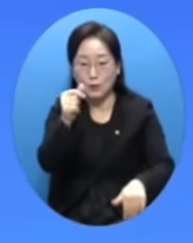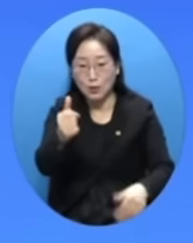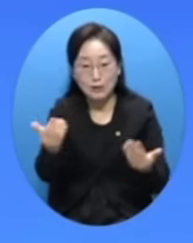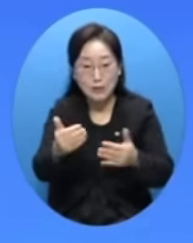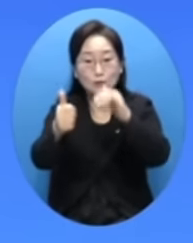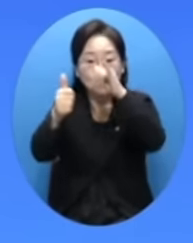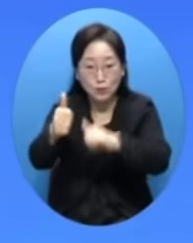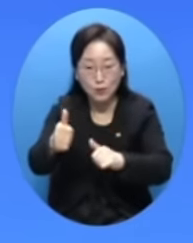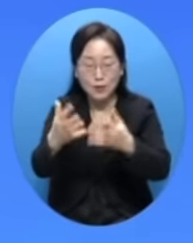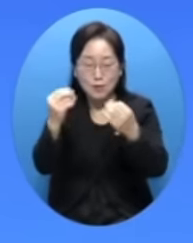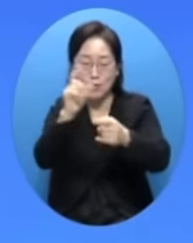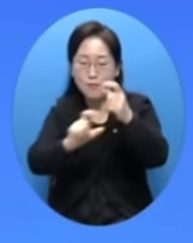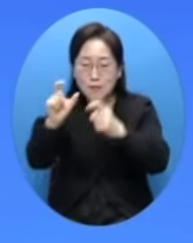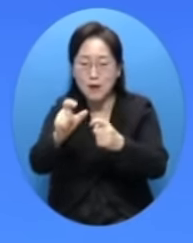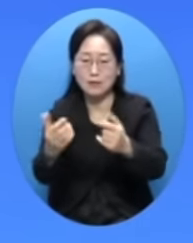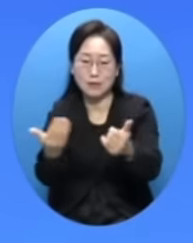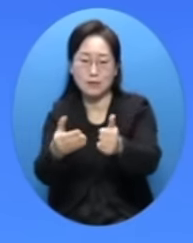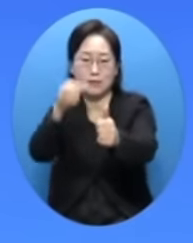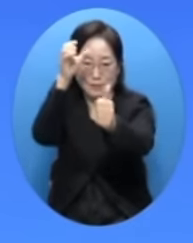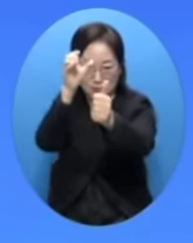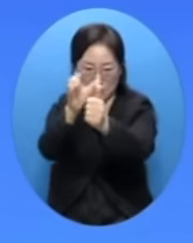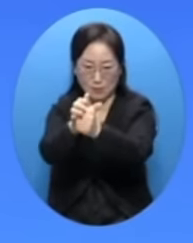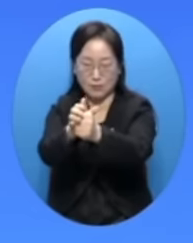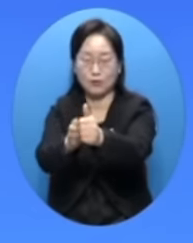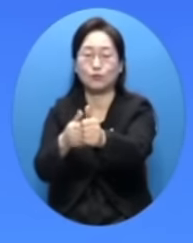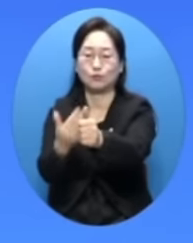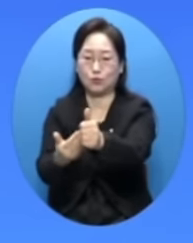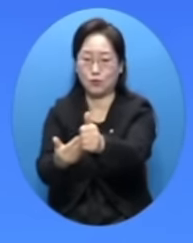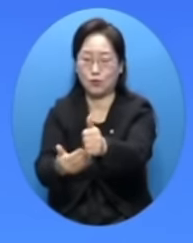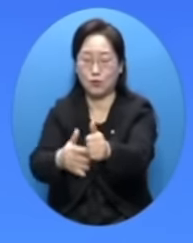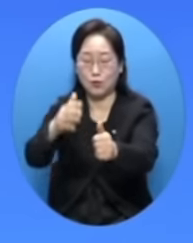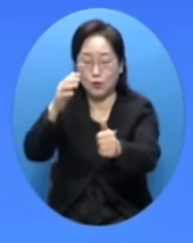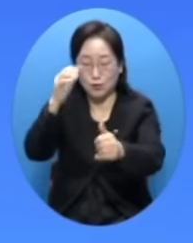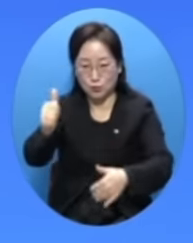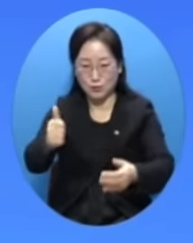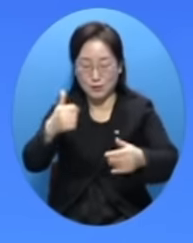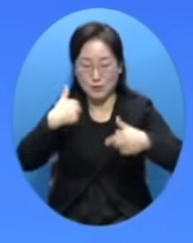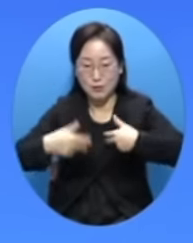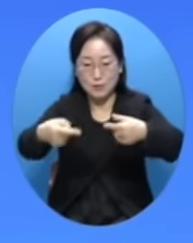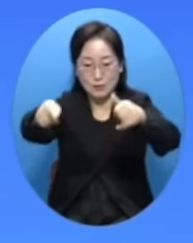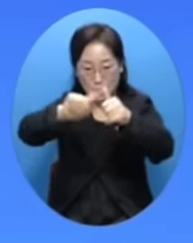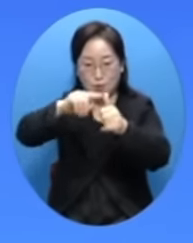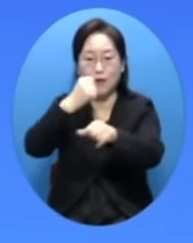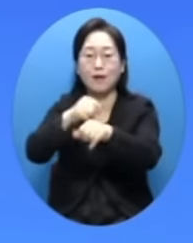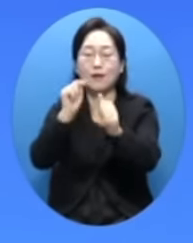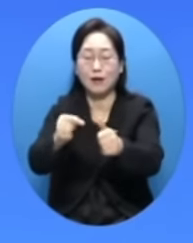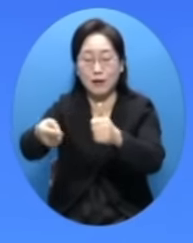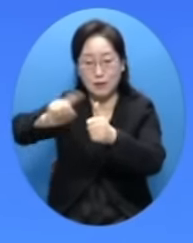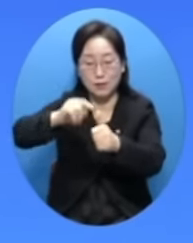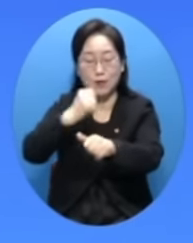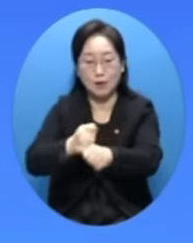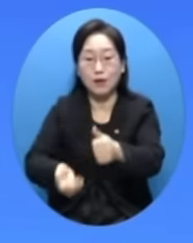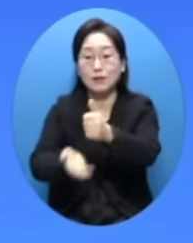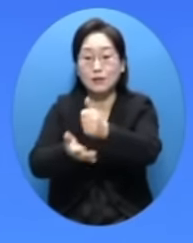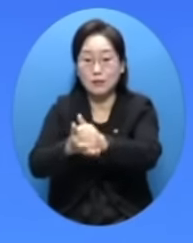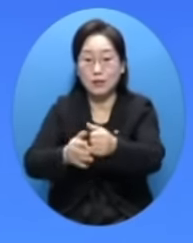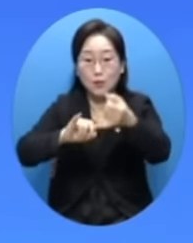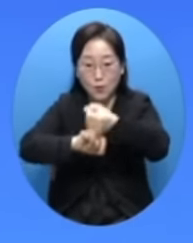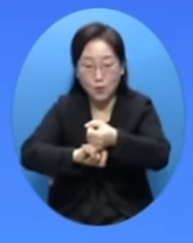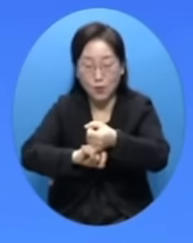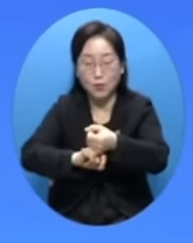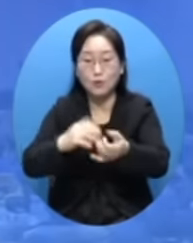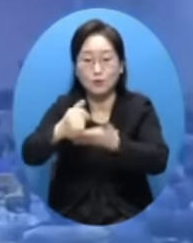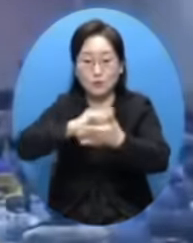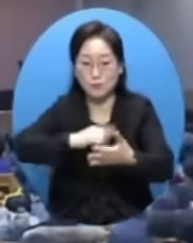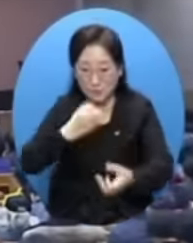중음에 내가 많은 것으로 내게 맡기니 내 주인의 즐거움에 참여다 참여할지어다 받 여러 되기를